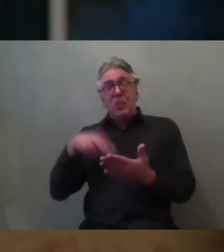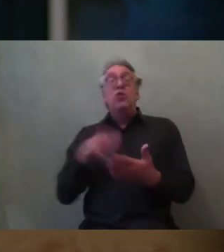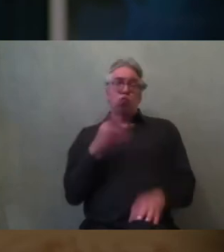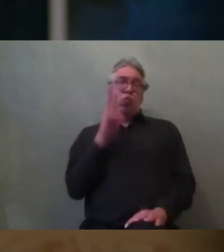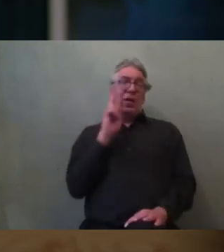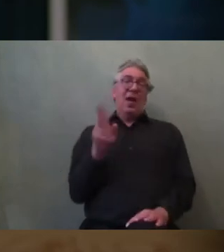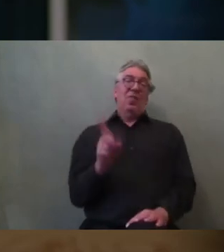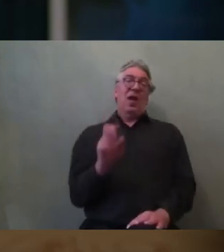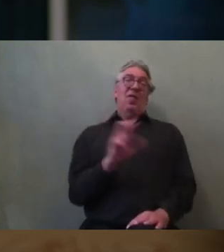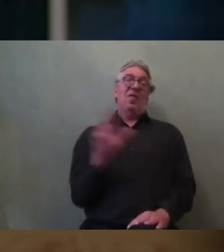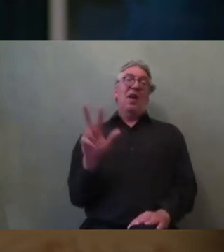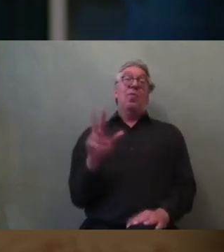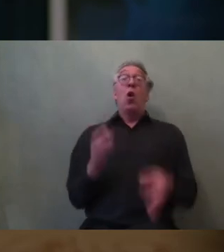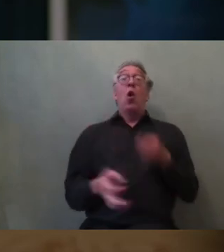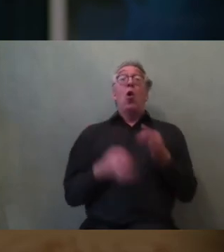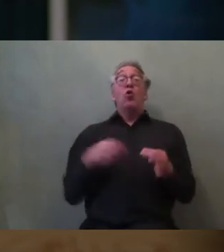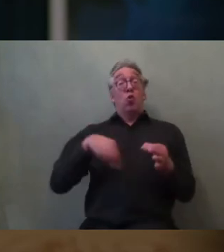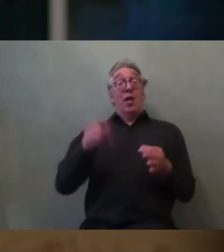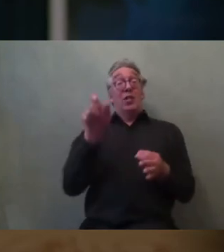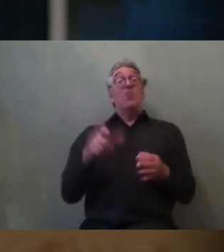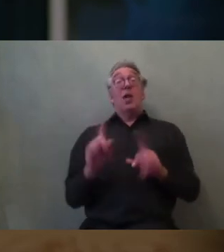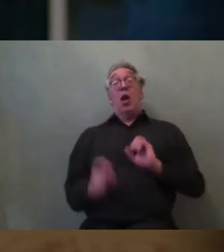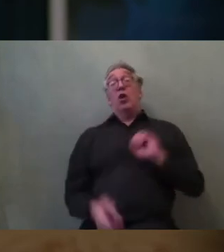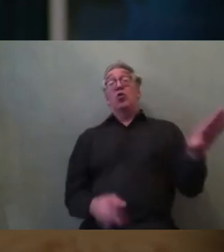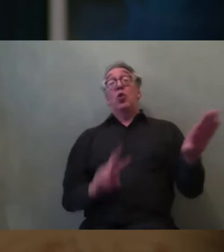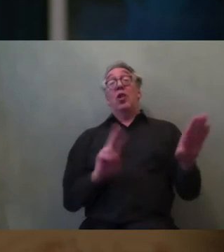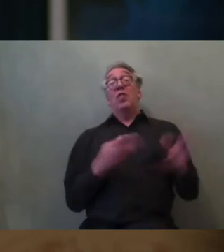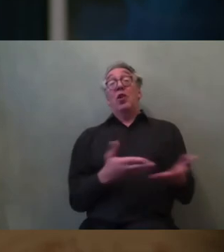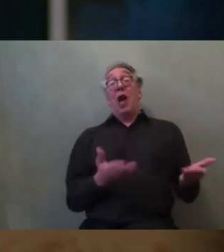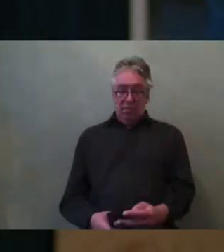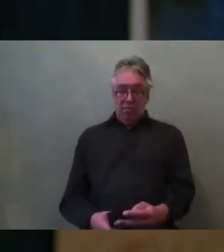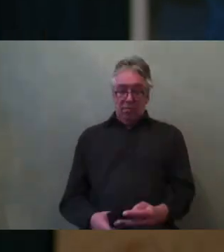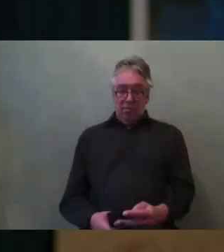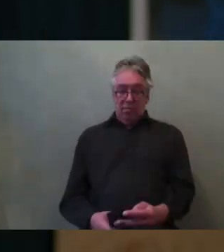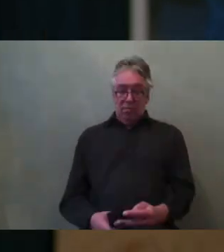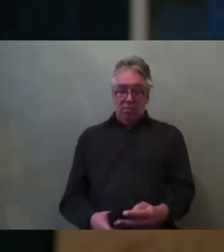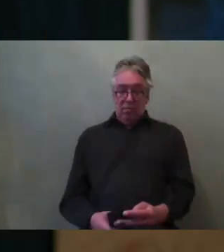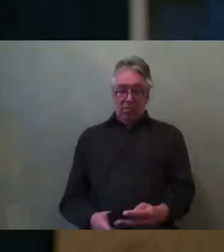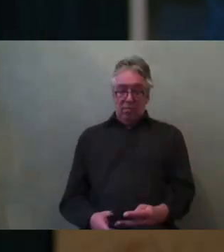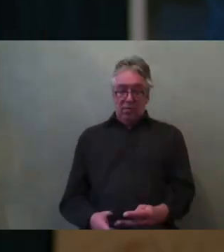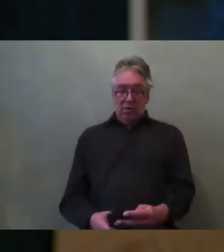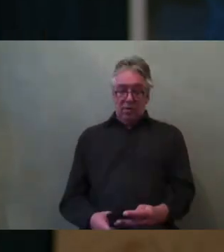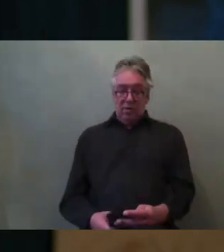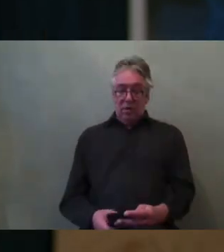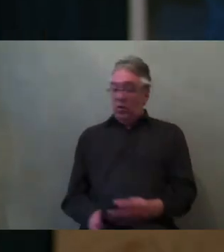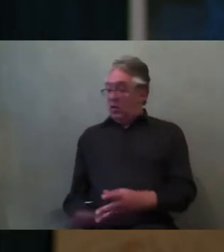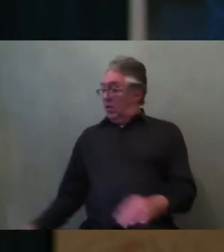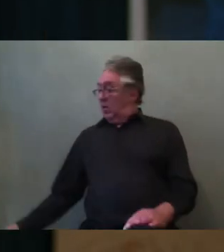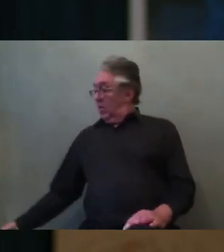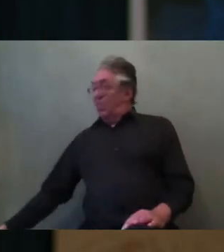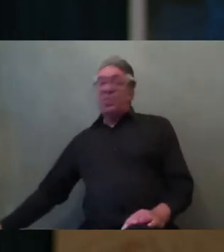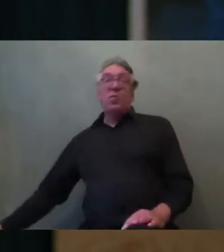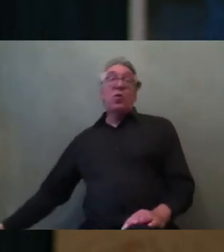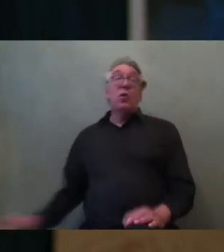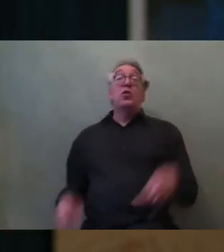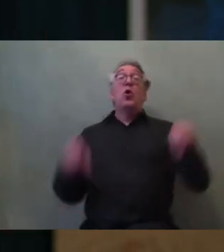Het onderzoek is deze week naar de Kamer gestuurd. Dus daar gaan we vast ook nog een reactie van zien. En voor een reactie vanuit het ministerie hebben we hier de